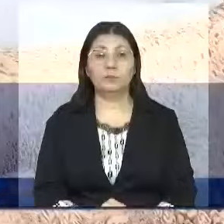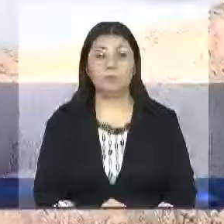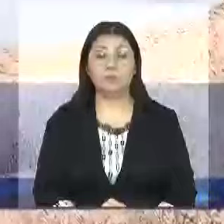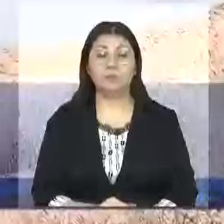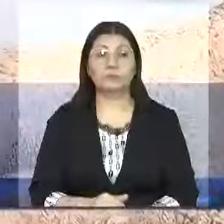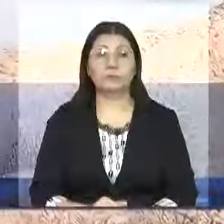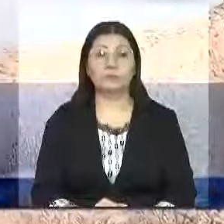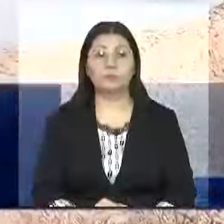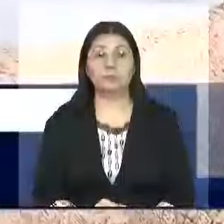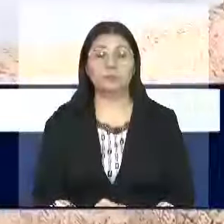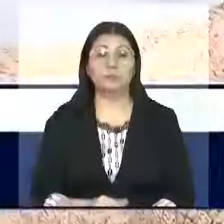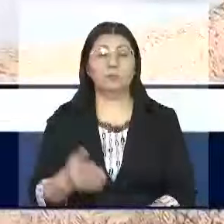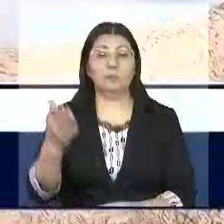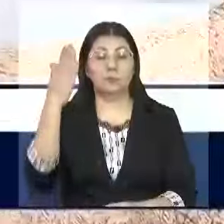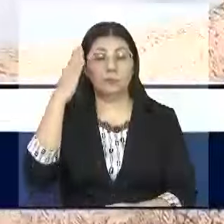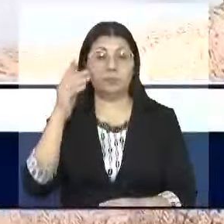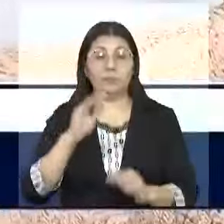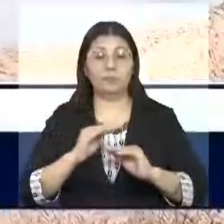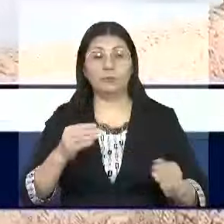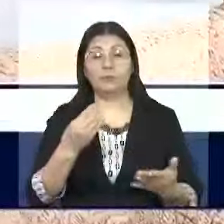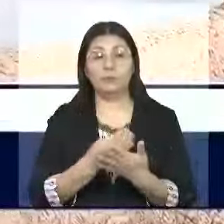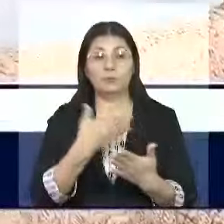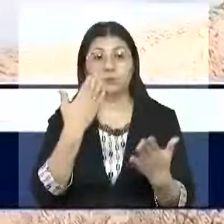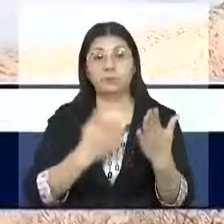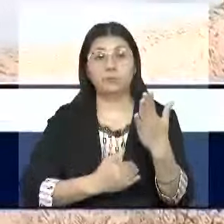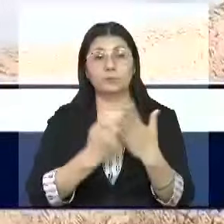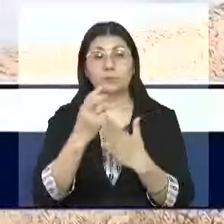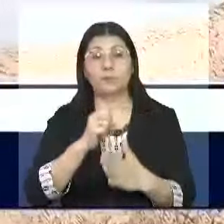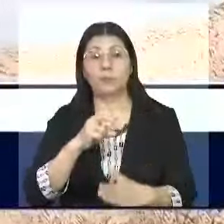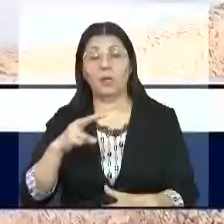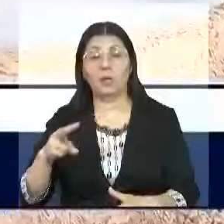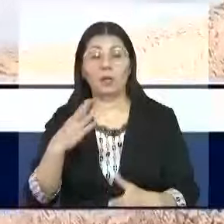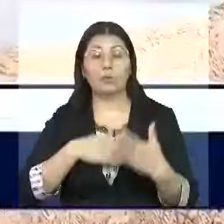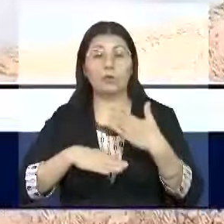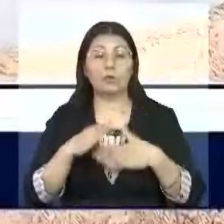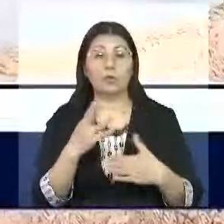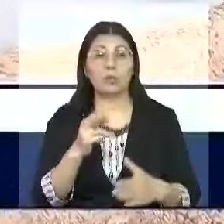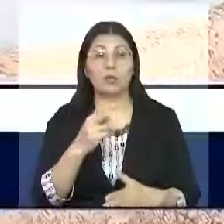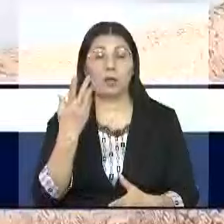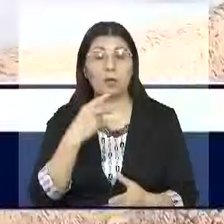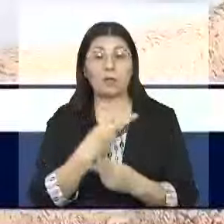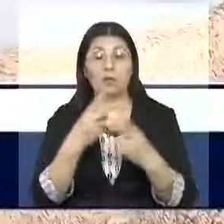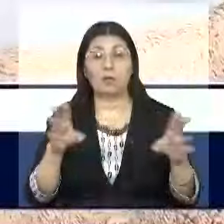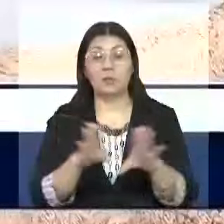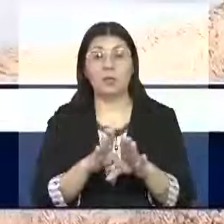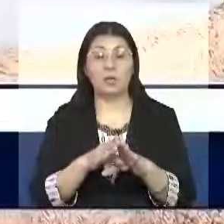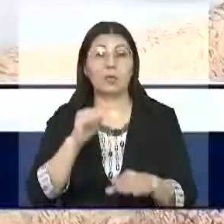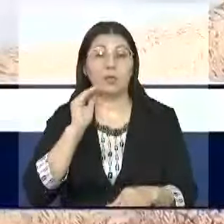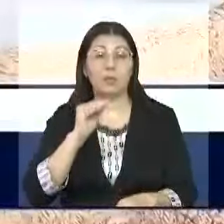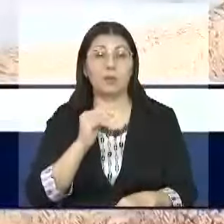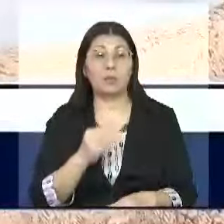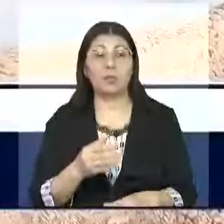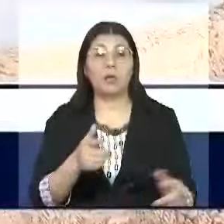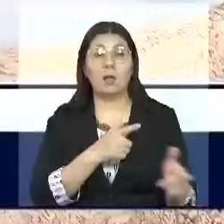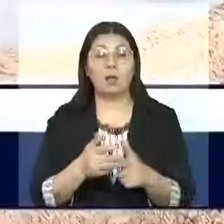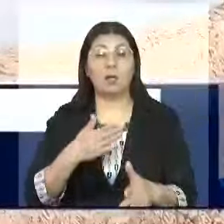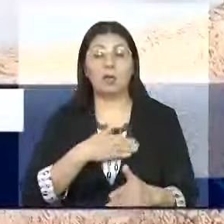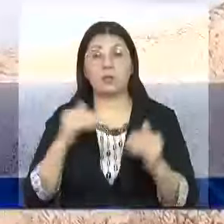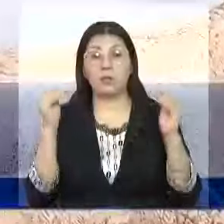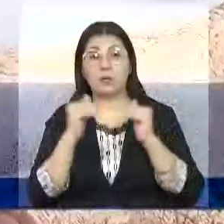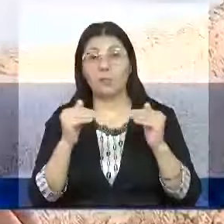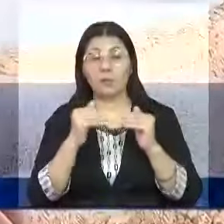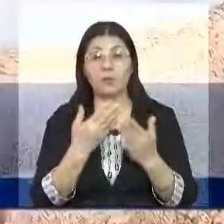страны мастерство Ребят можно оценивать по высшему баллу душа радуется когда видим каких специалистов готовят наш колледж надеемся